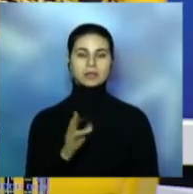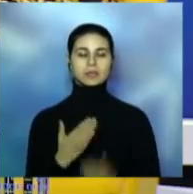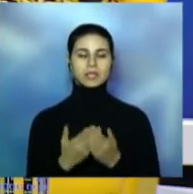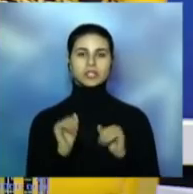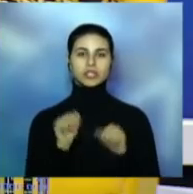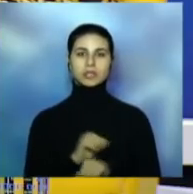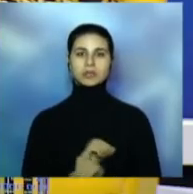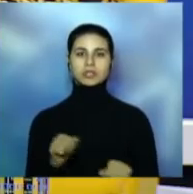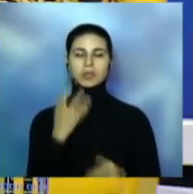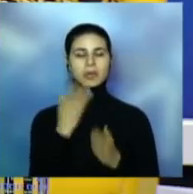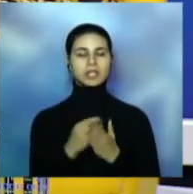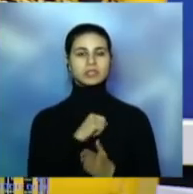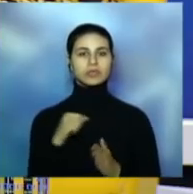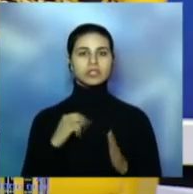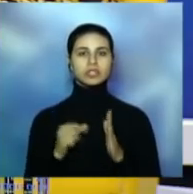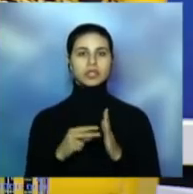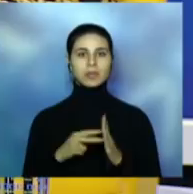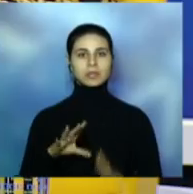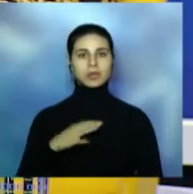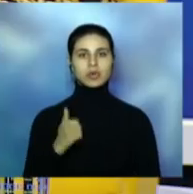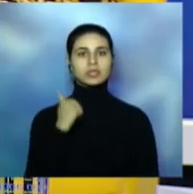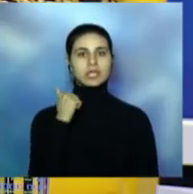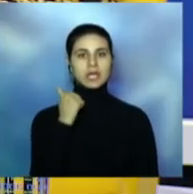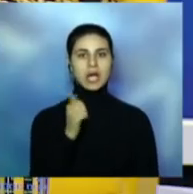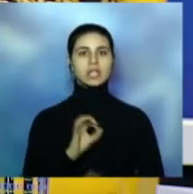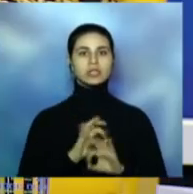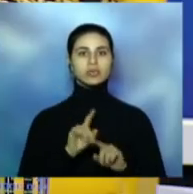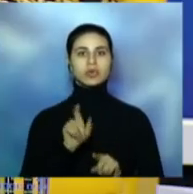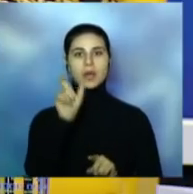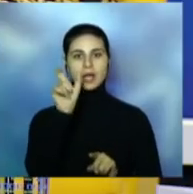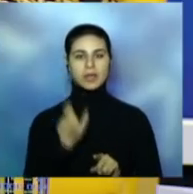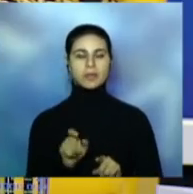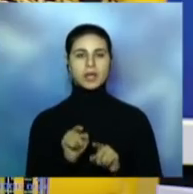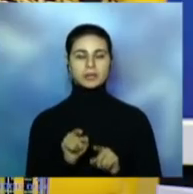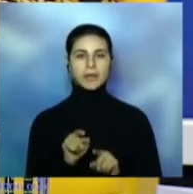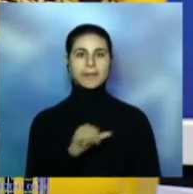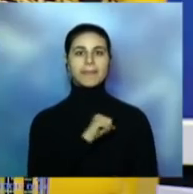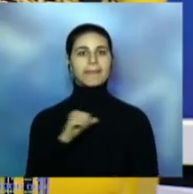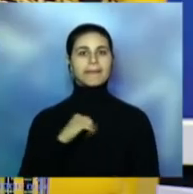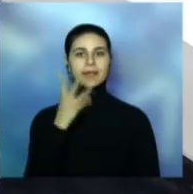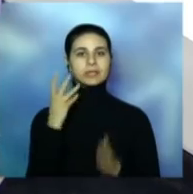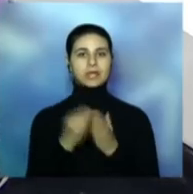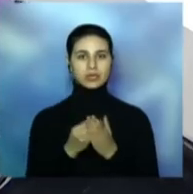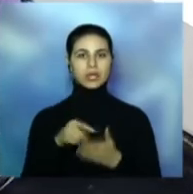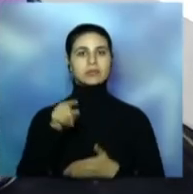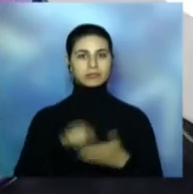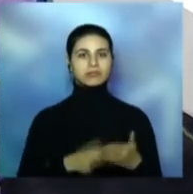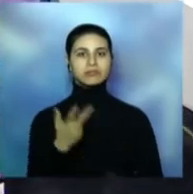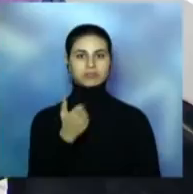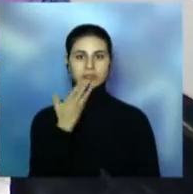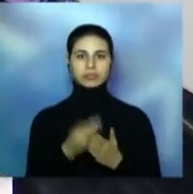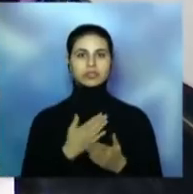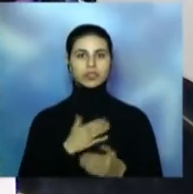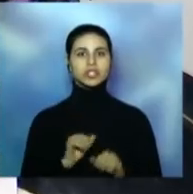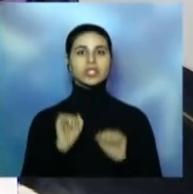შეიძლება თუ არა თვითშეფასება იყოს კარგი ინსტრუმენტი იმისათვის, რომ ადამიანმა საკუთარი თავი დაარწმუნოს, დიახ, ჩვენი